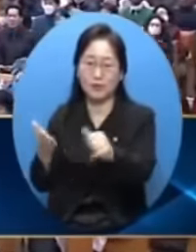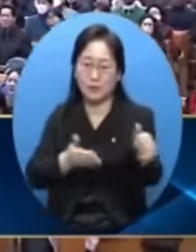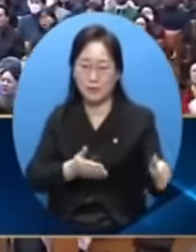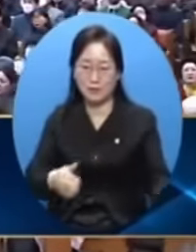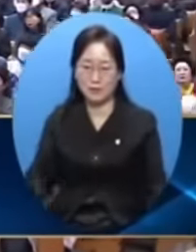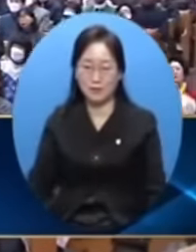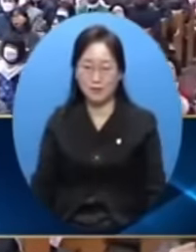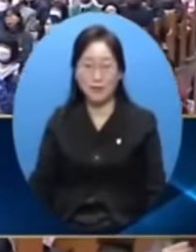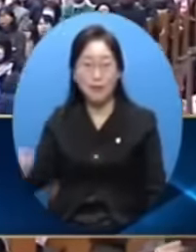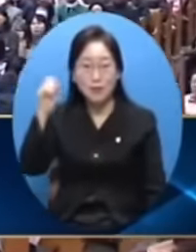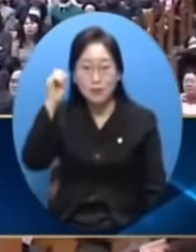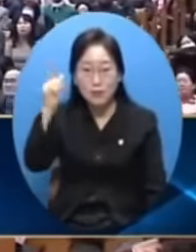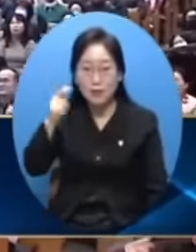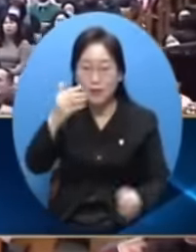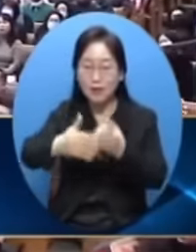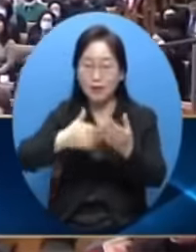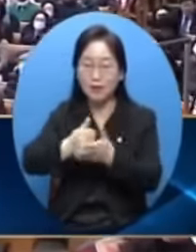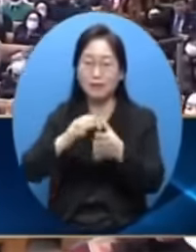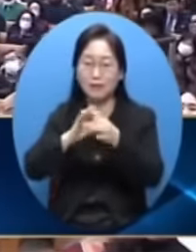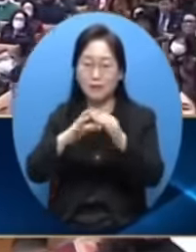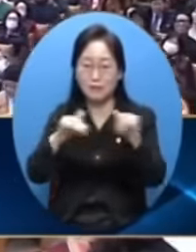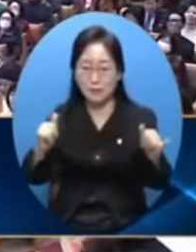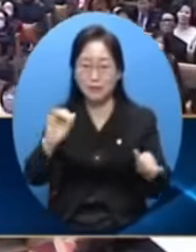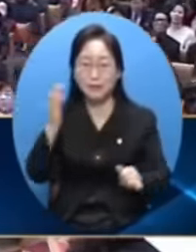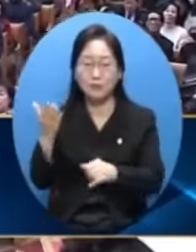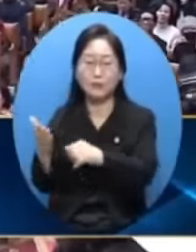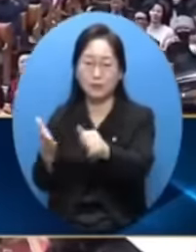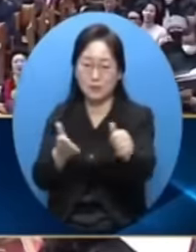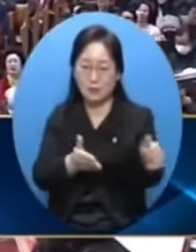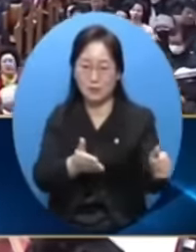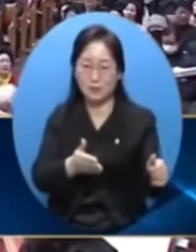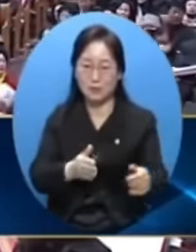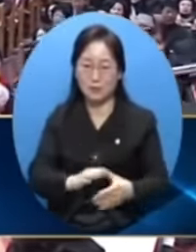되라 위대한 하나님의 사람이 되라 위대한